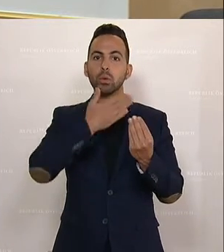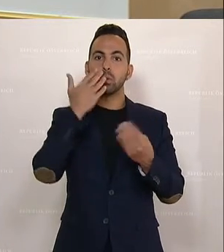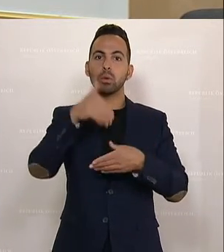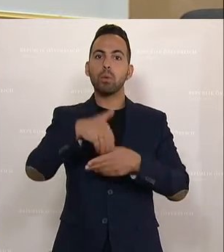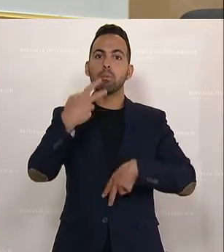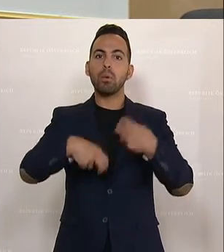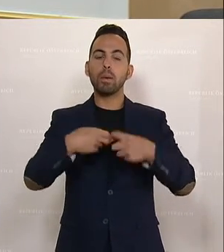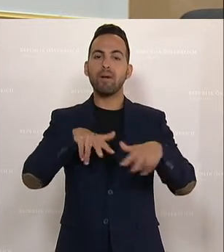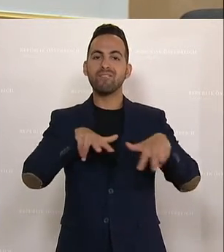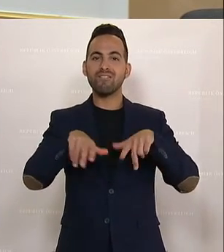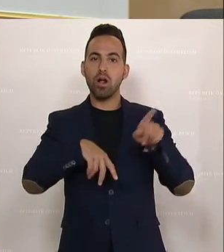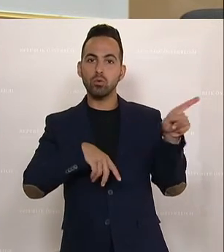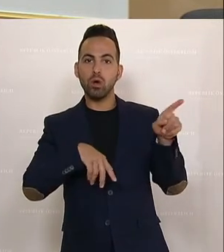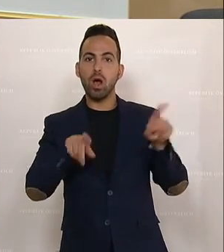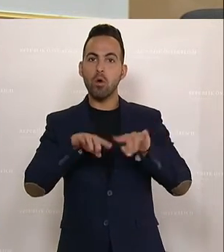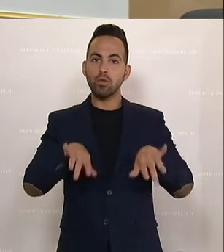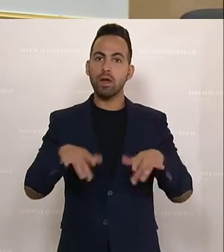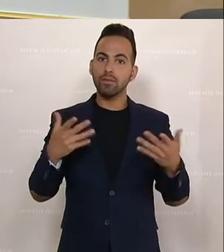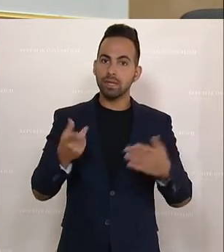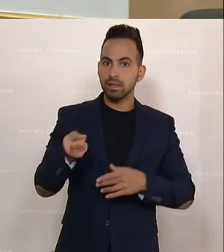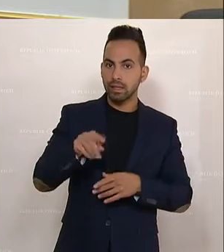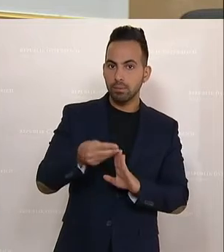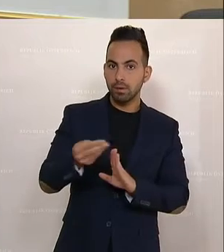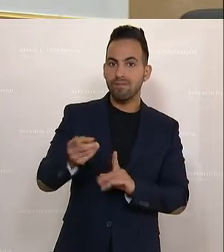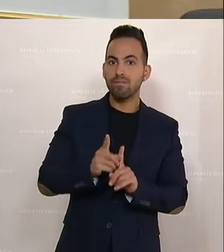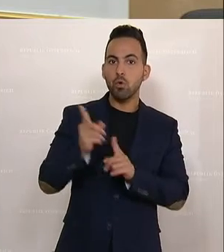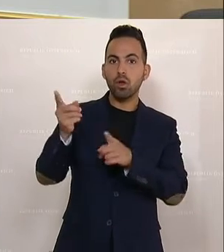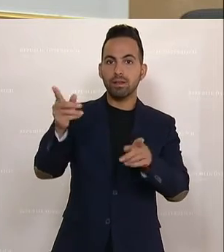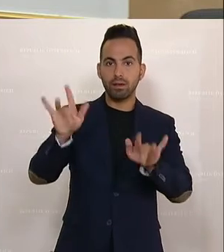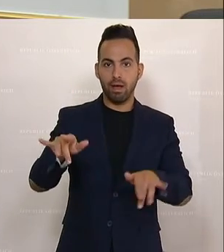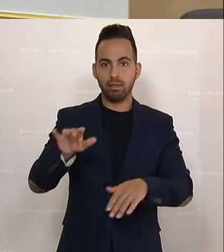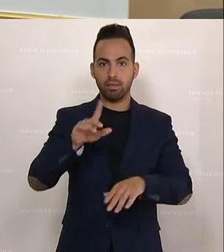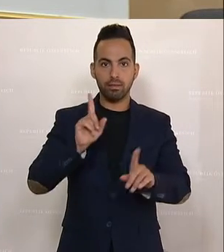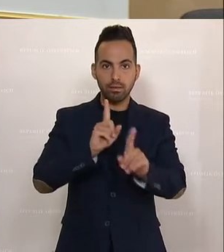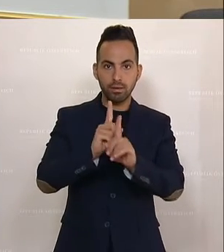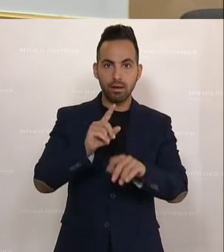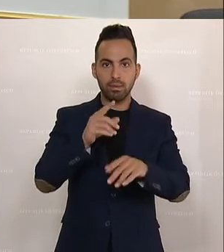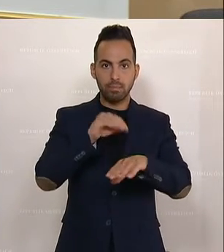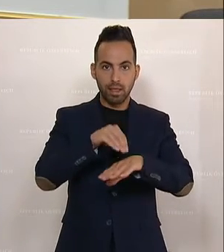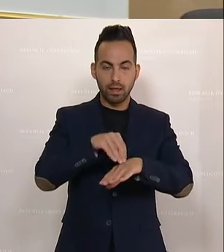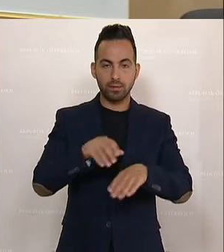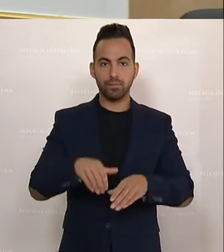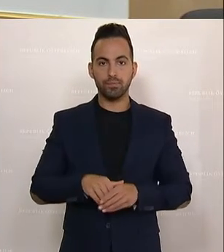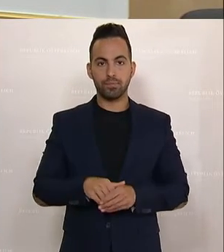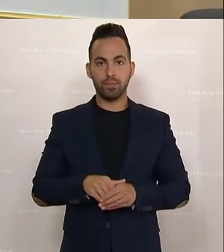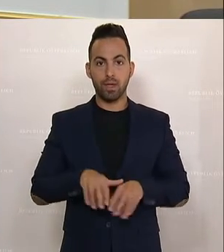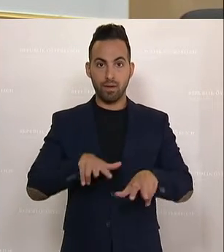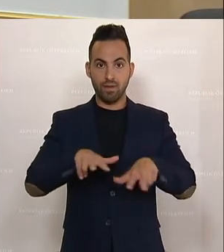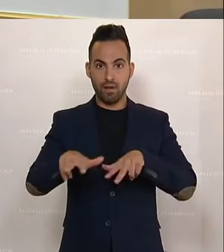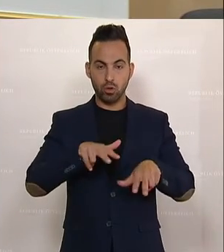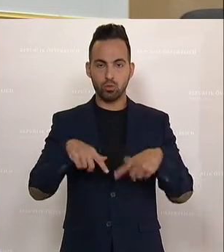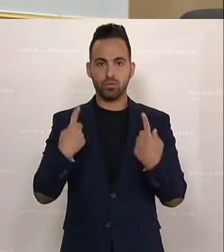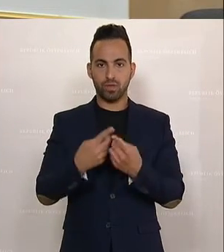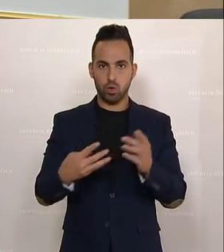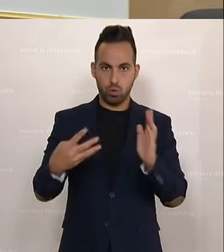mit einem entsprechenden Tipp, an wen man sich wenden kann. Neben der nachprüfenden Kontrolle der Verwaltung haben